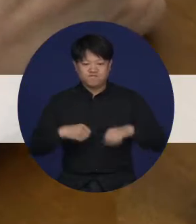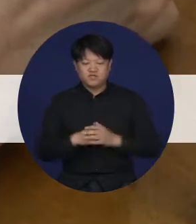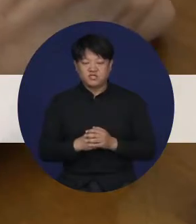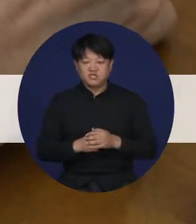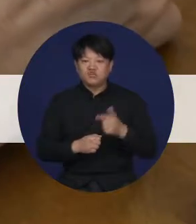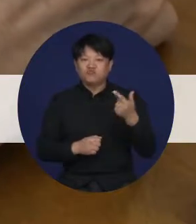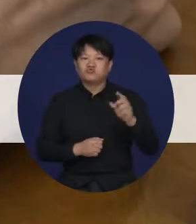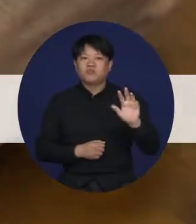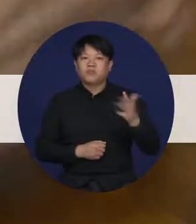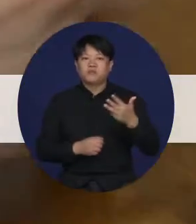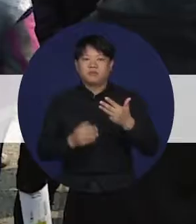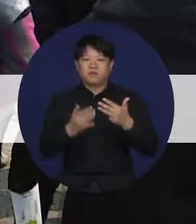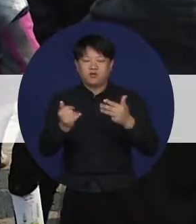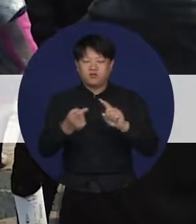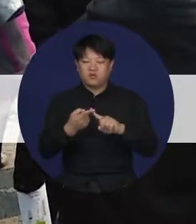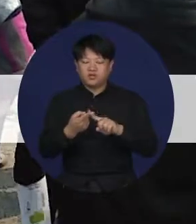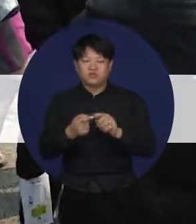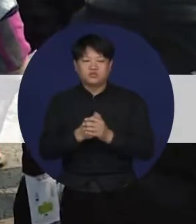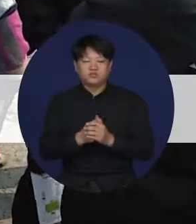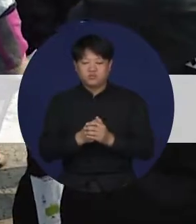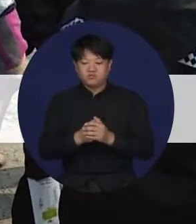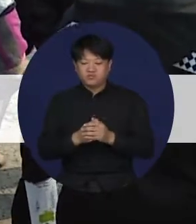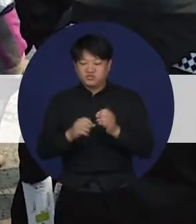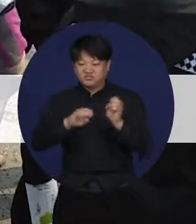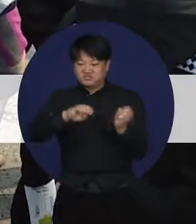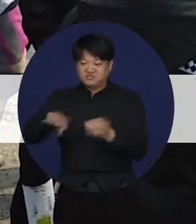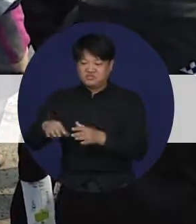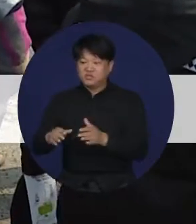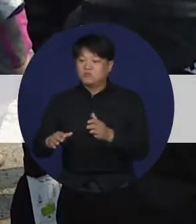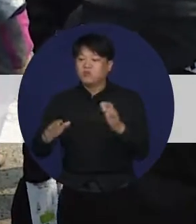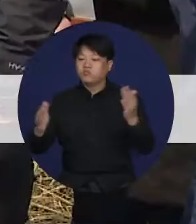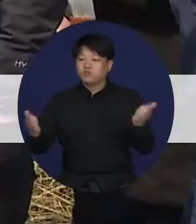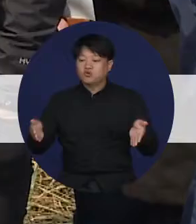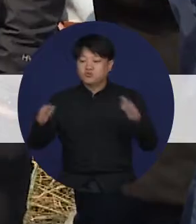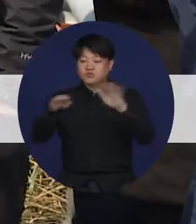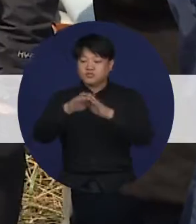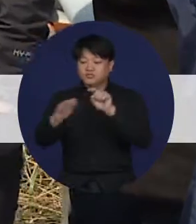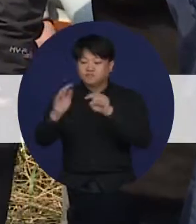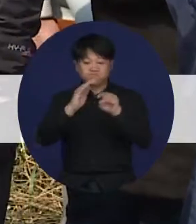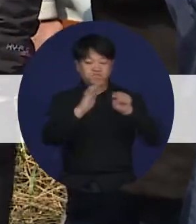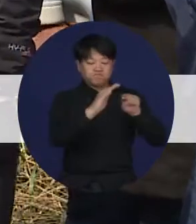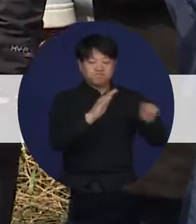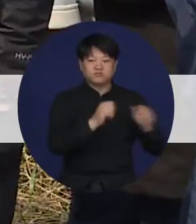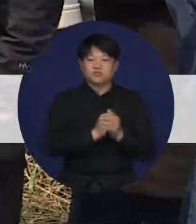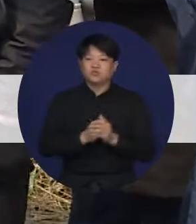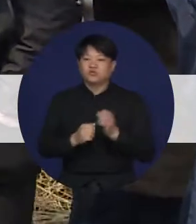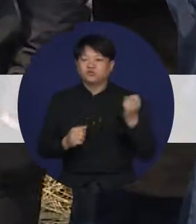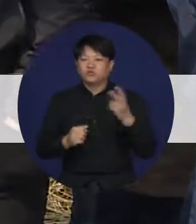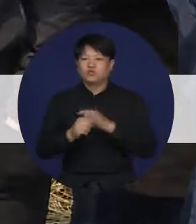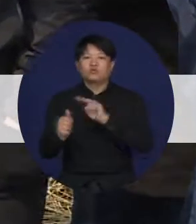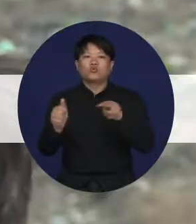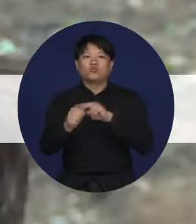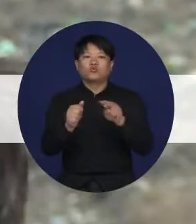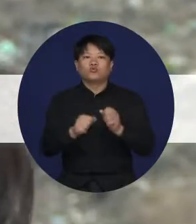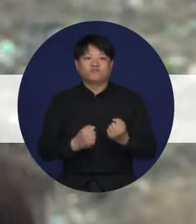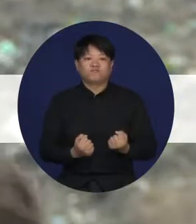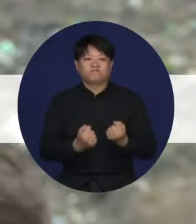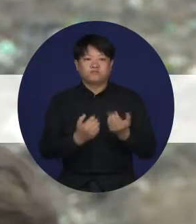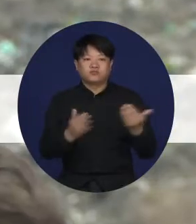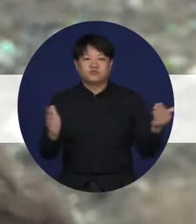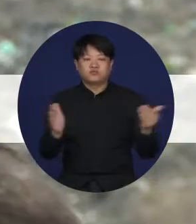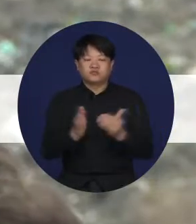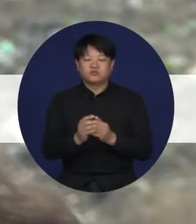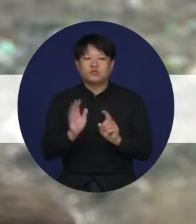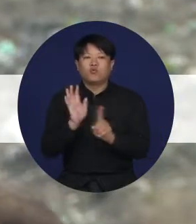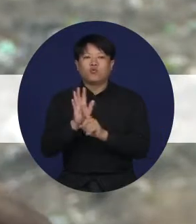6천 8백여 명의 시민을 대상으로 쓰레기 매립장 등 폐기물 처리 시설 현장 견학과 교육을 실시하는 등